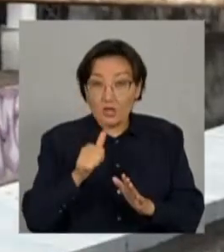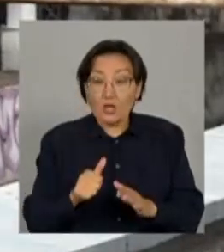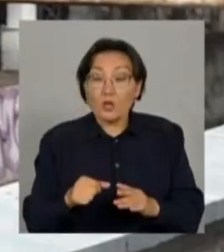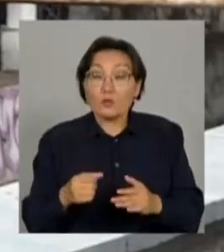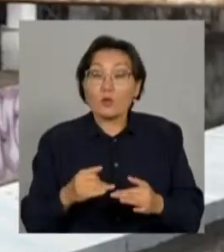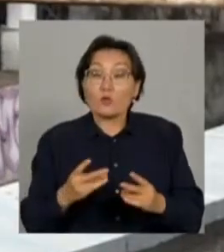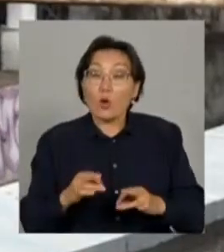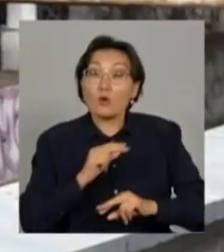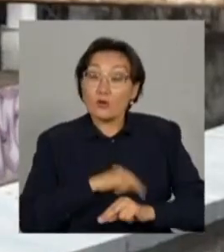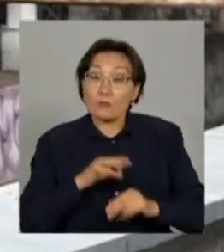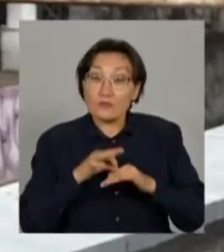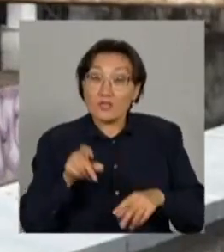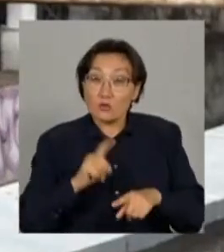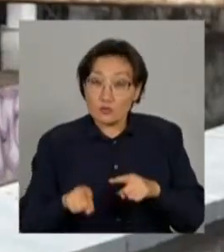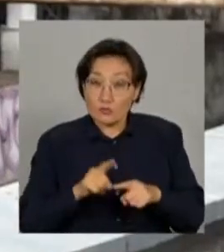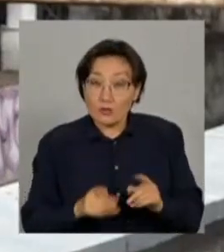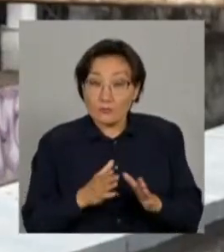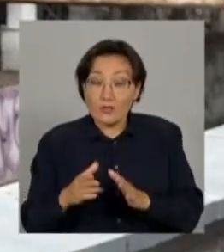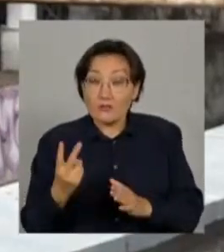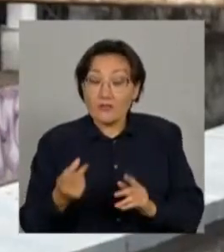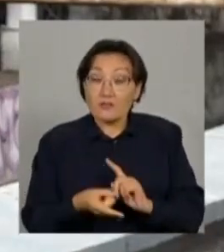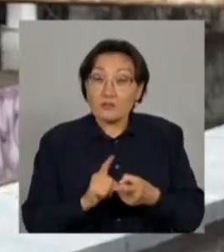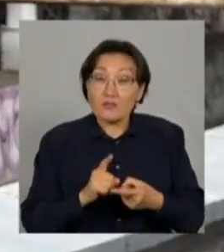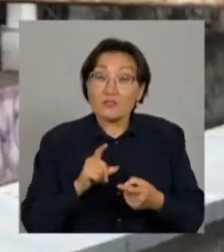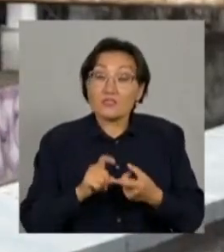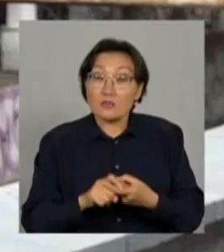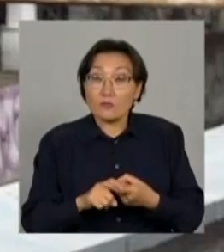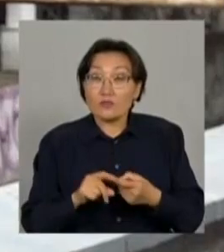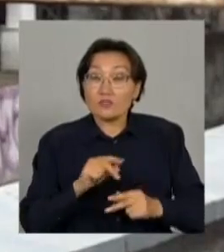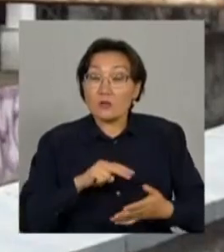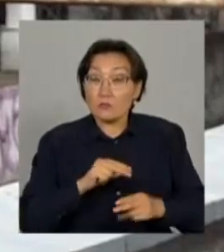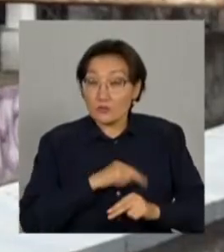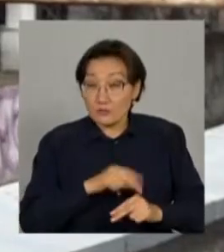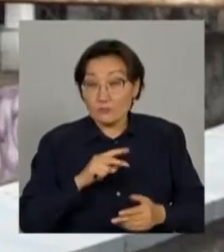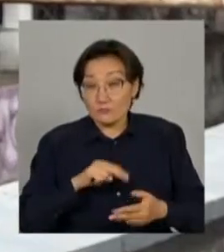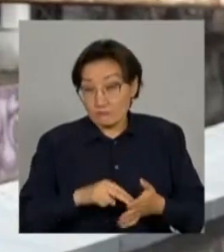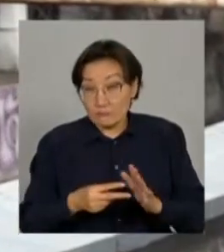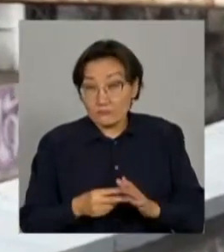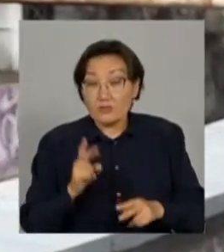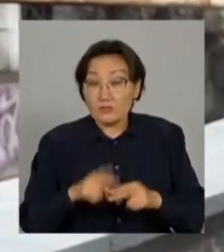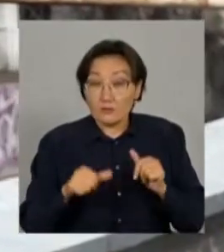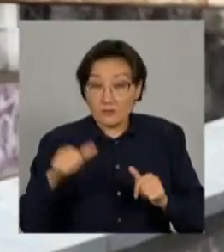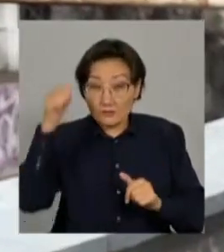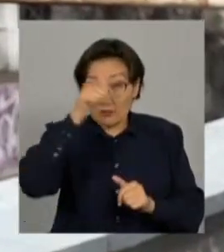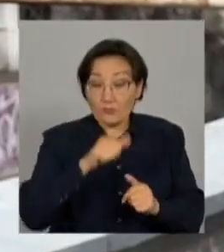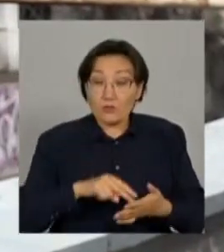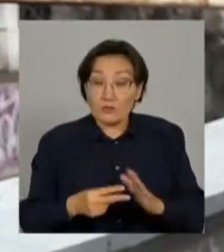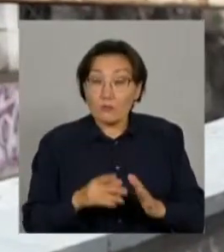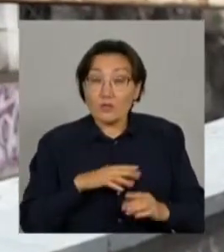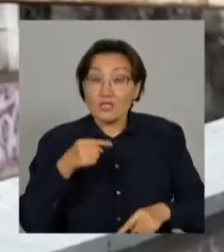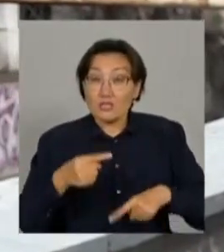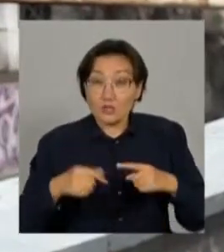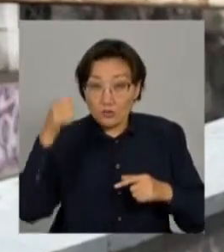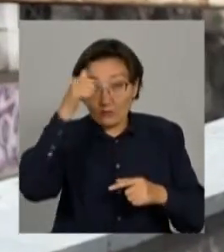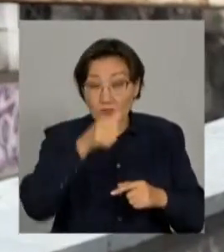работы ведут в ускоренном порядке, 2 смены, в связи с чем работы планируется закончить в текущем году, хотя были запланированы на следующий